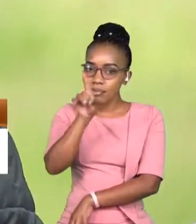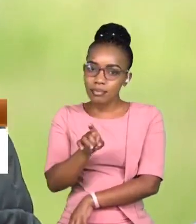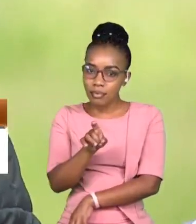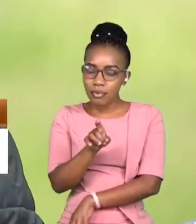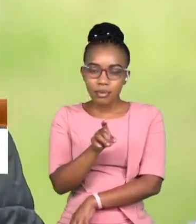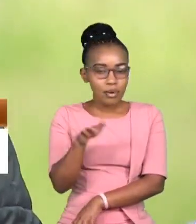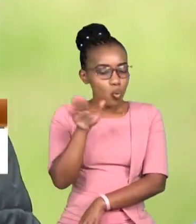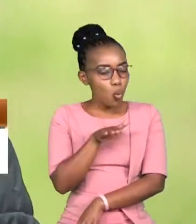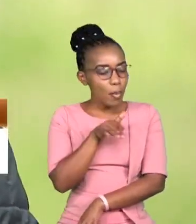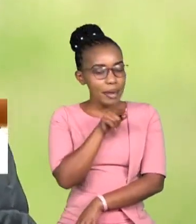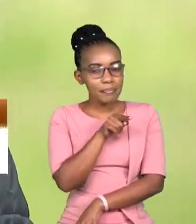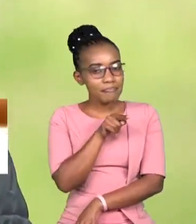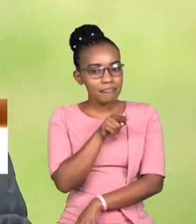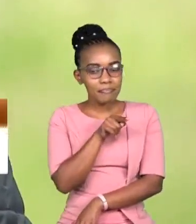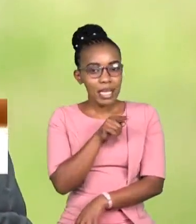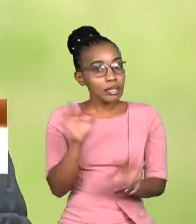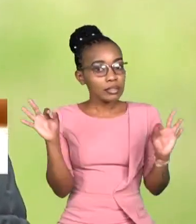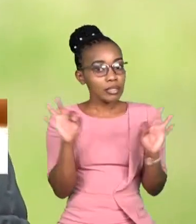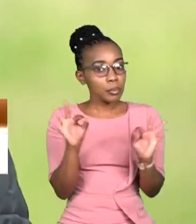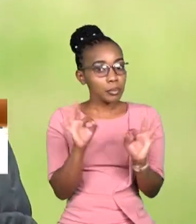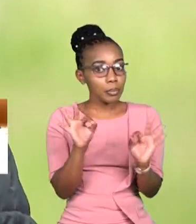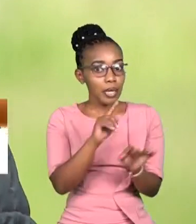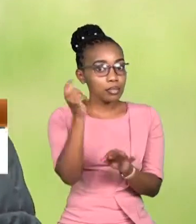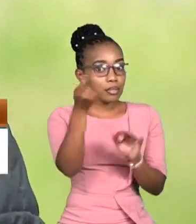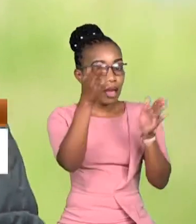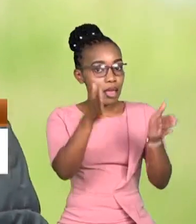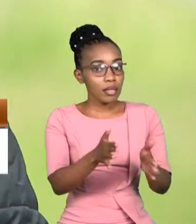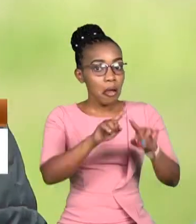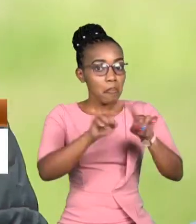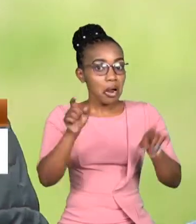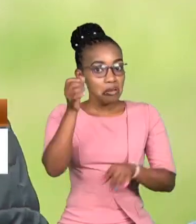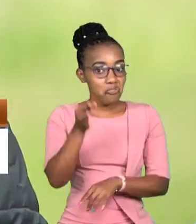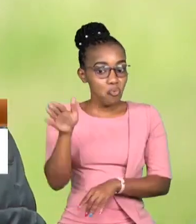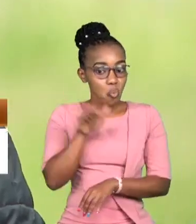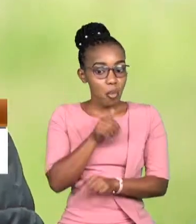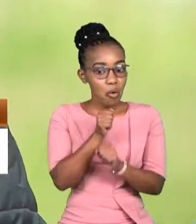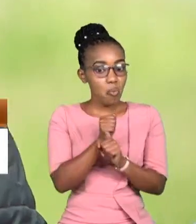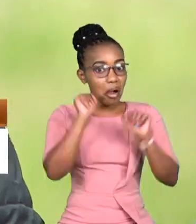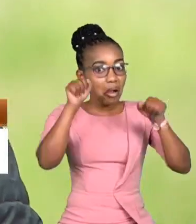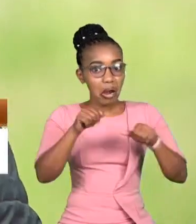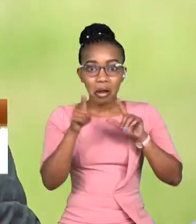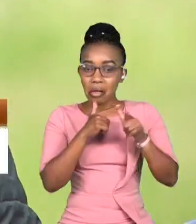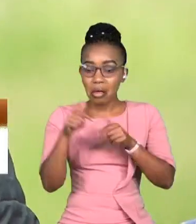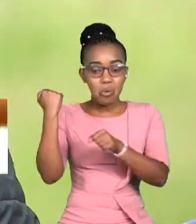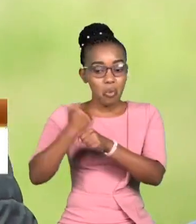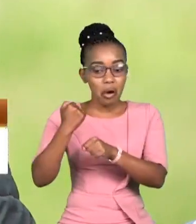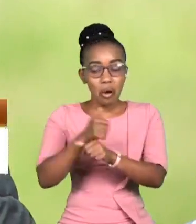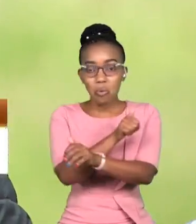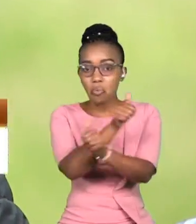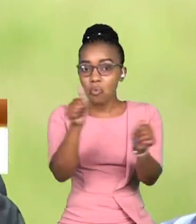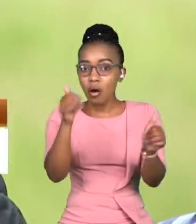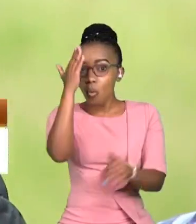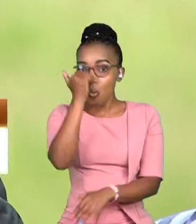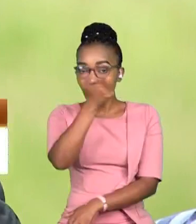mwanamke ni surprise tu kwa watu, but kama ako able kufanya kazi, si atafanya tu kazi. Juu sasa